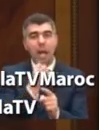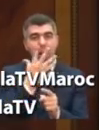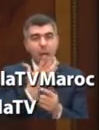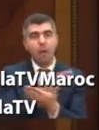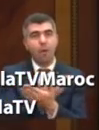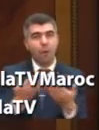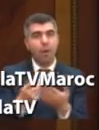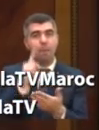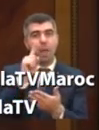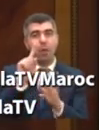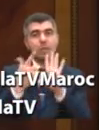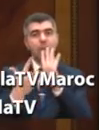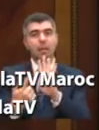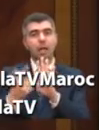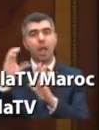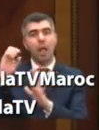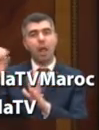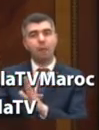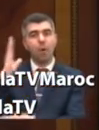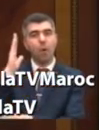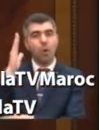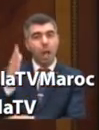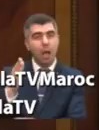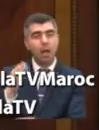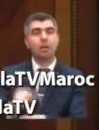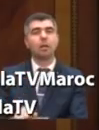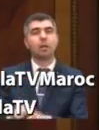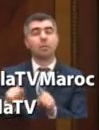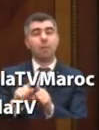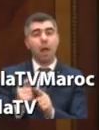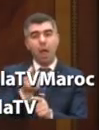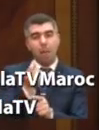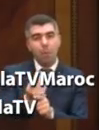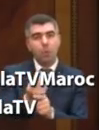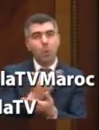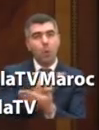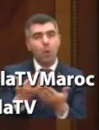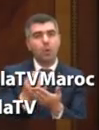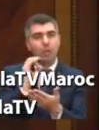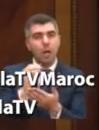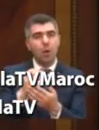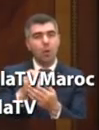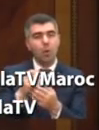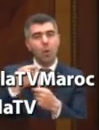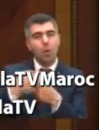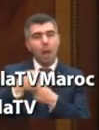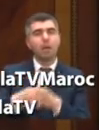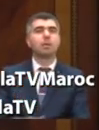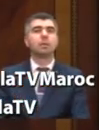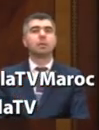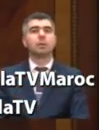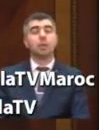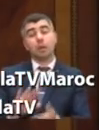117 ألف هكتار فيها الحمص ونوار الشمس والكولزا وكذلك الذرة. وبخصوص التصدير،